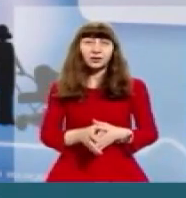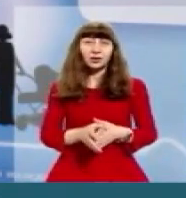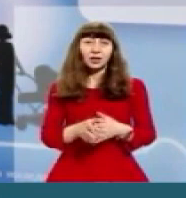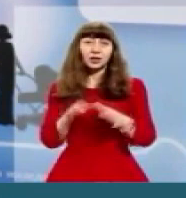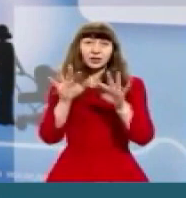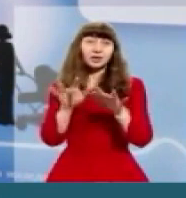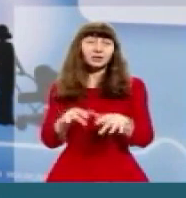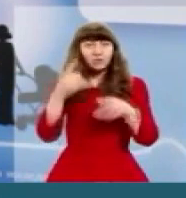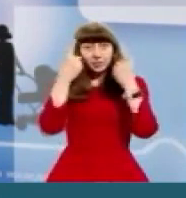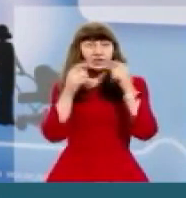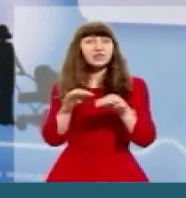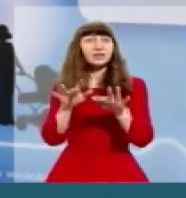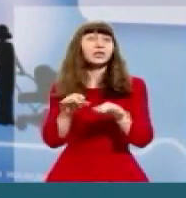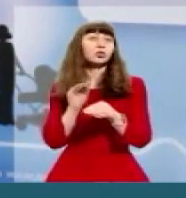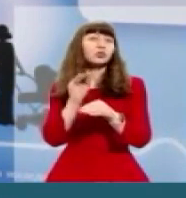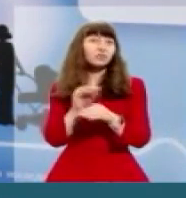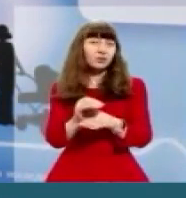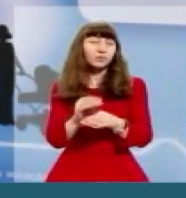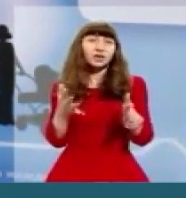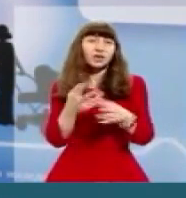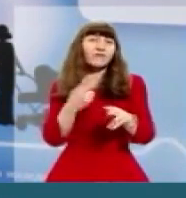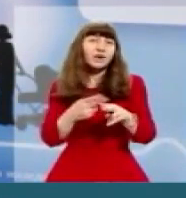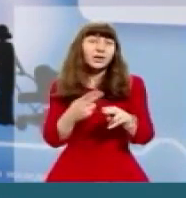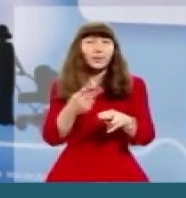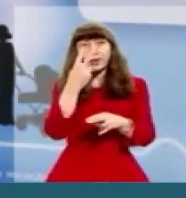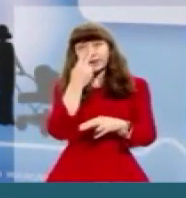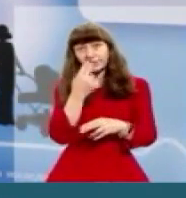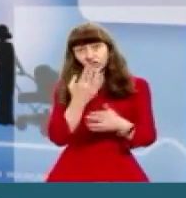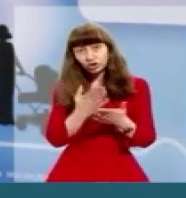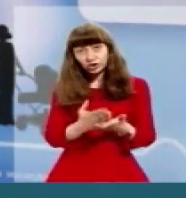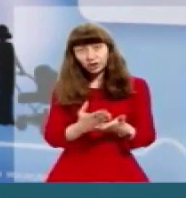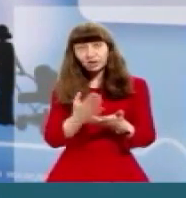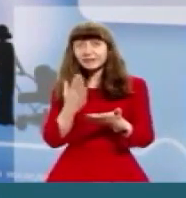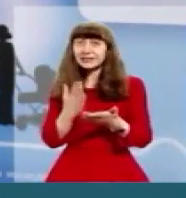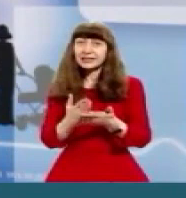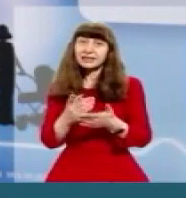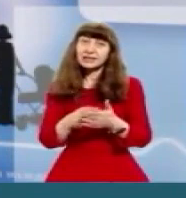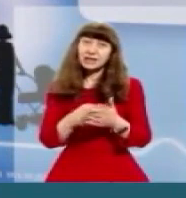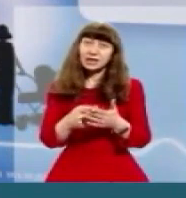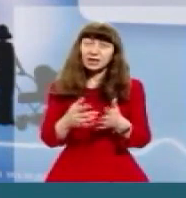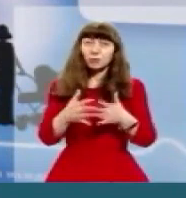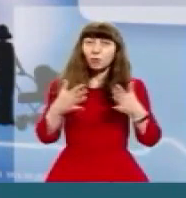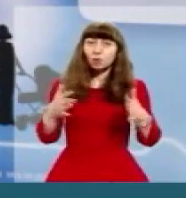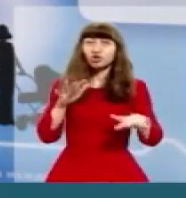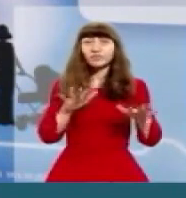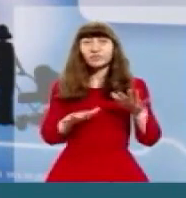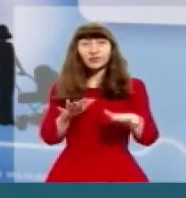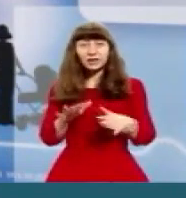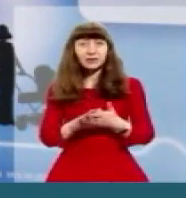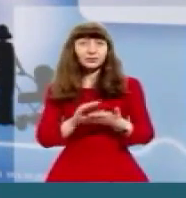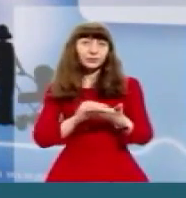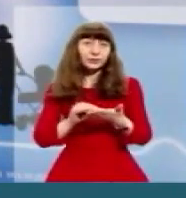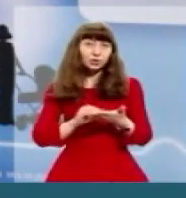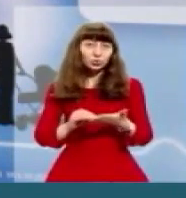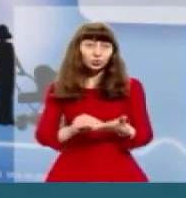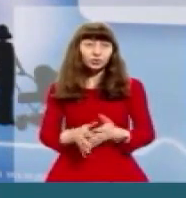заносятся данные о том, какие вредные привычки у этого пациента есть, имеется ли избыточная масса тела, то есть определяет